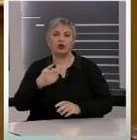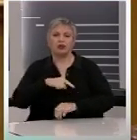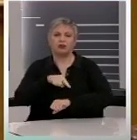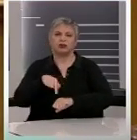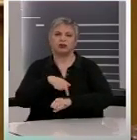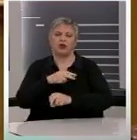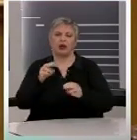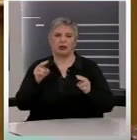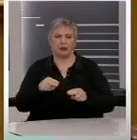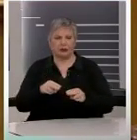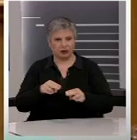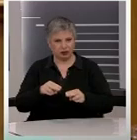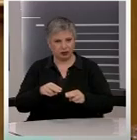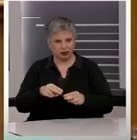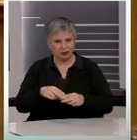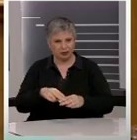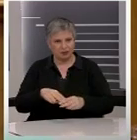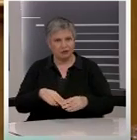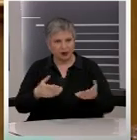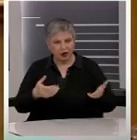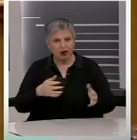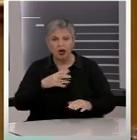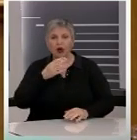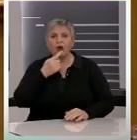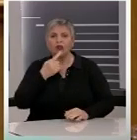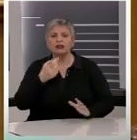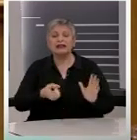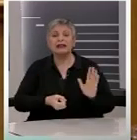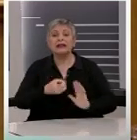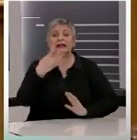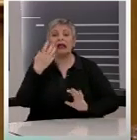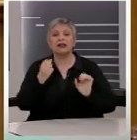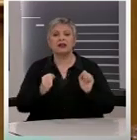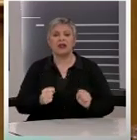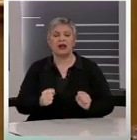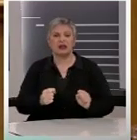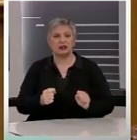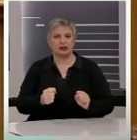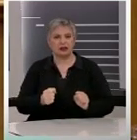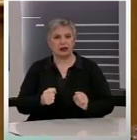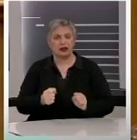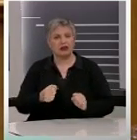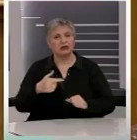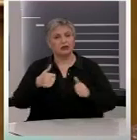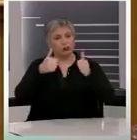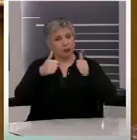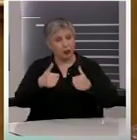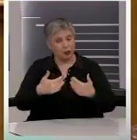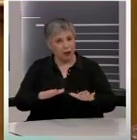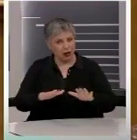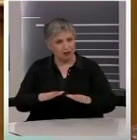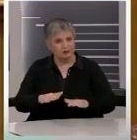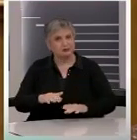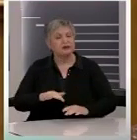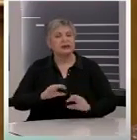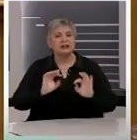Αλλά και για τις νέες θέσεις εργασίας, για τις νέες θέσεις εργασίας είναι αυτό. Και παρόλο που η κυρία Χτσιόγλου, όπως όλοι